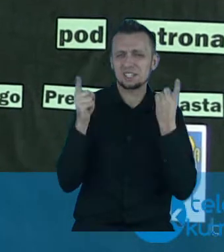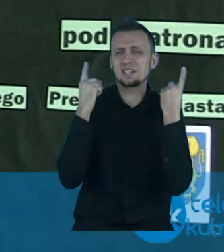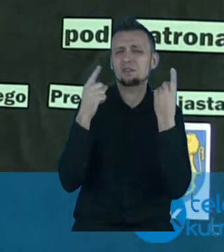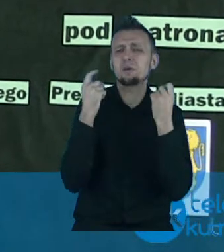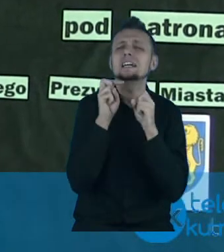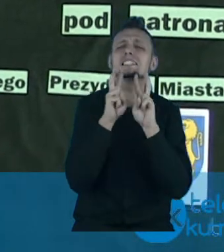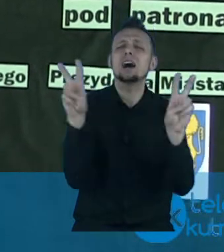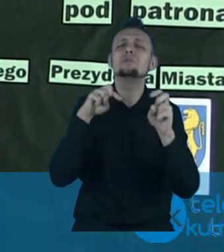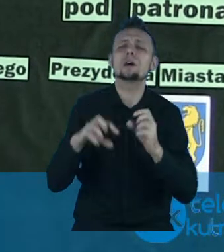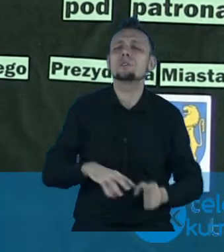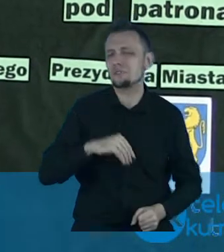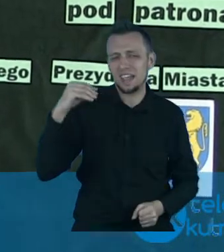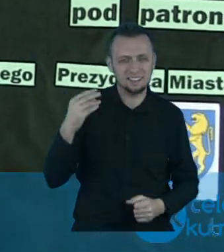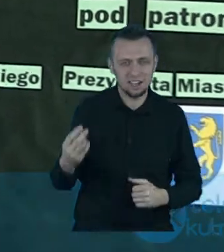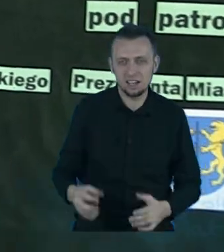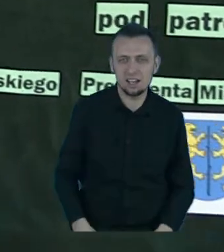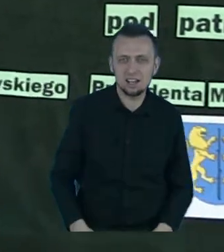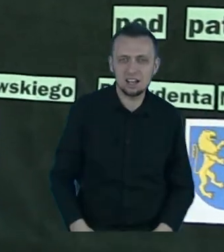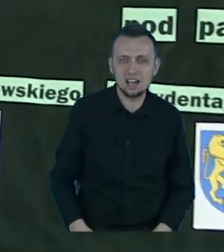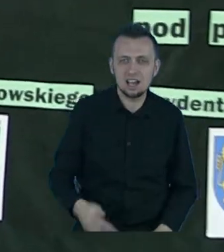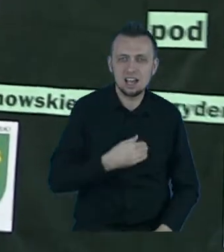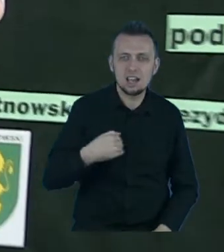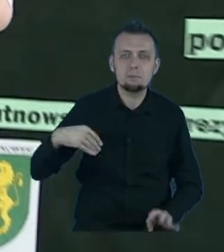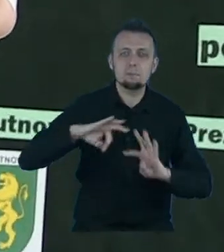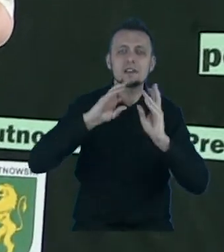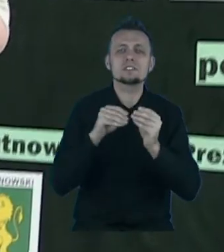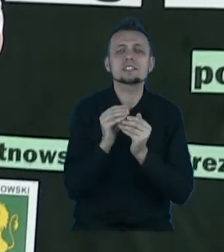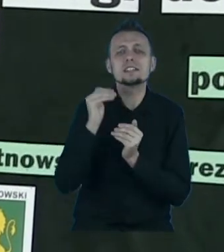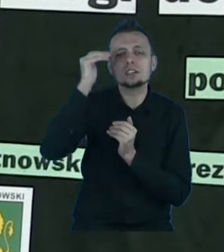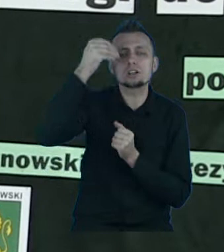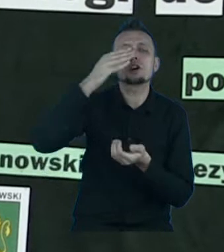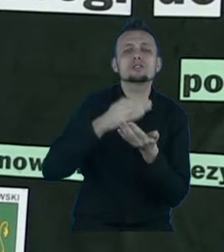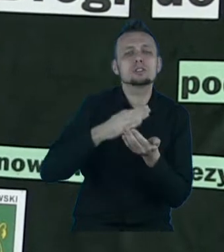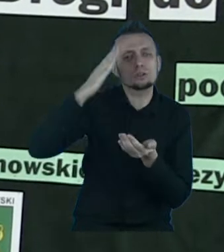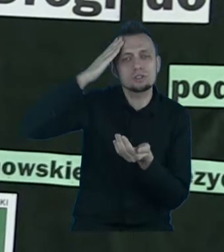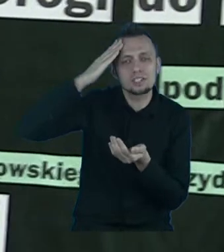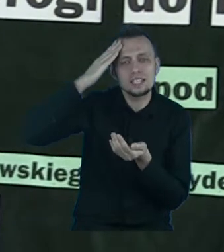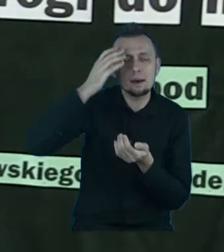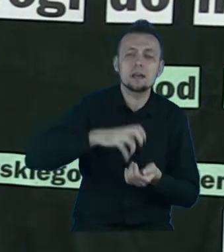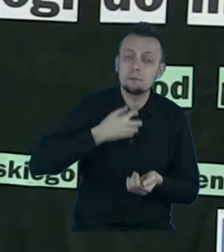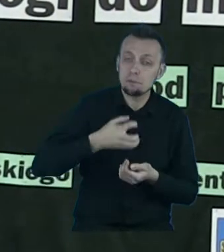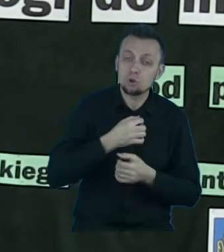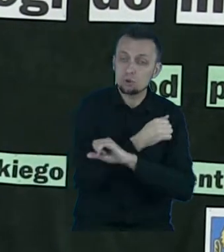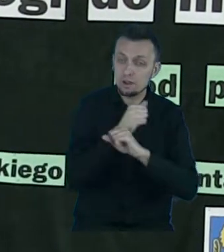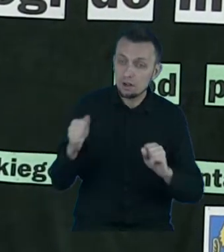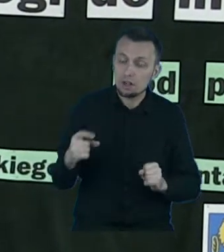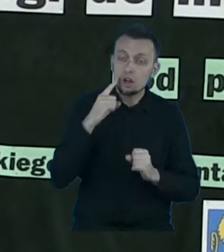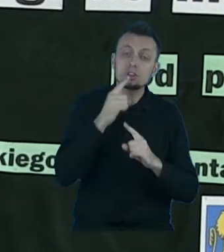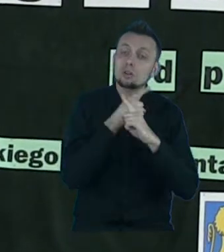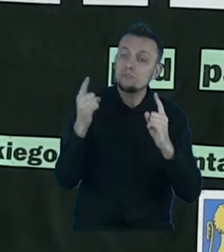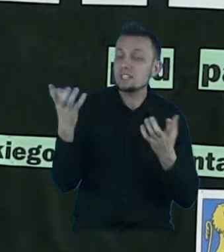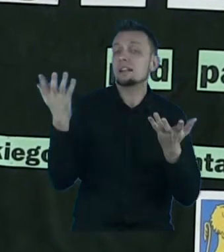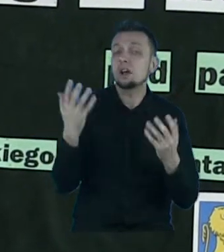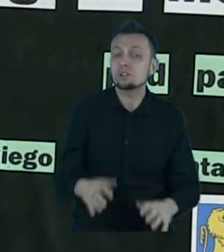bo my wszyscy dorośli już znamy poczucie wolności i odpowiedzialności